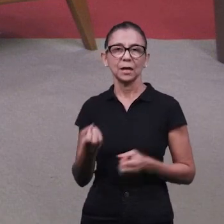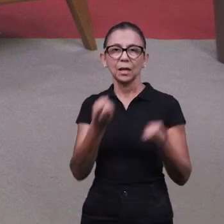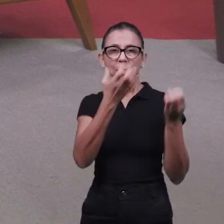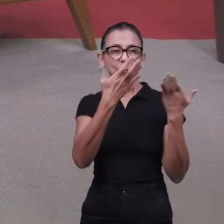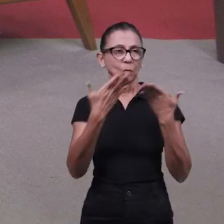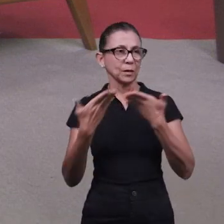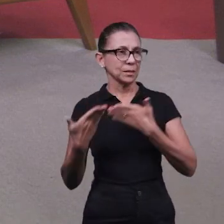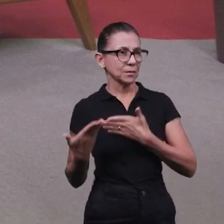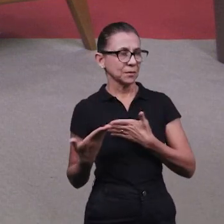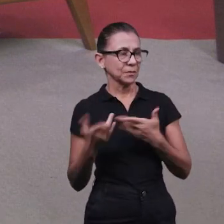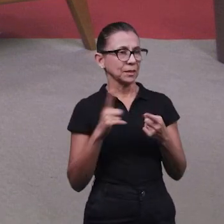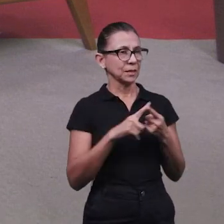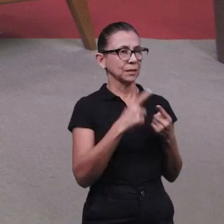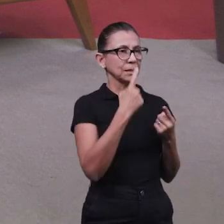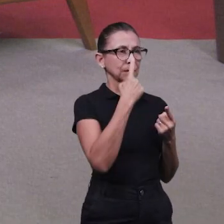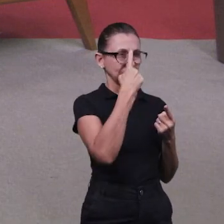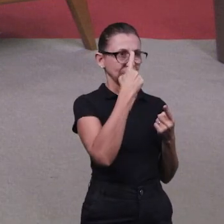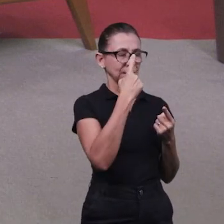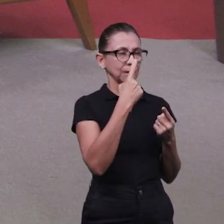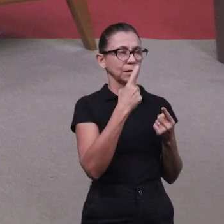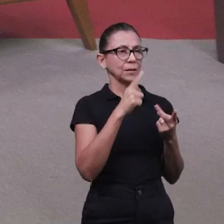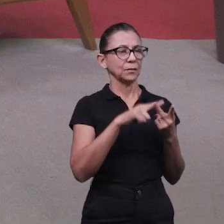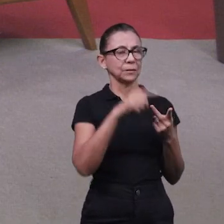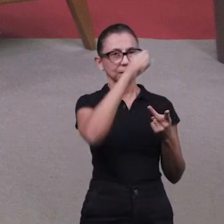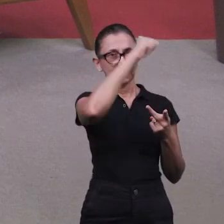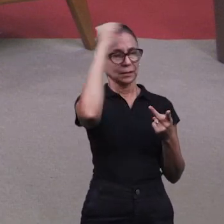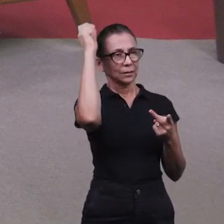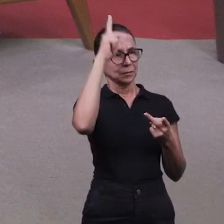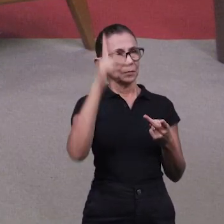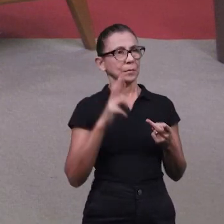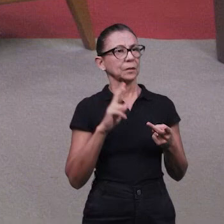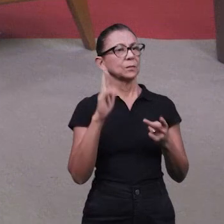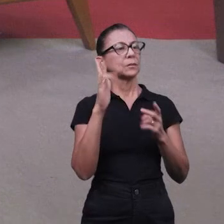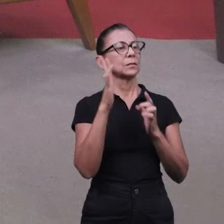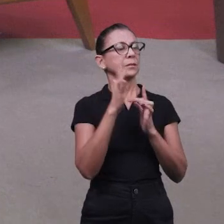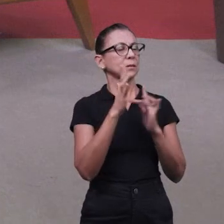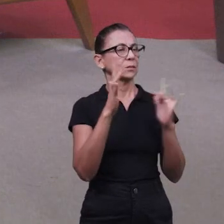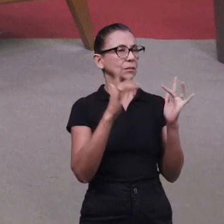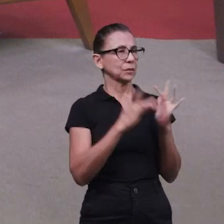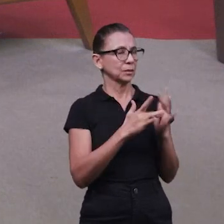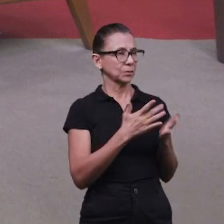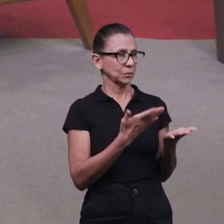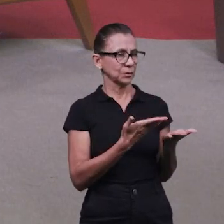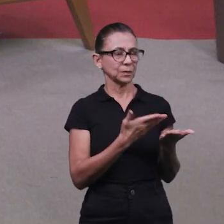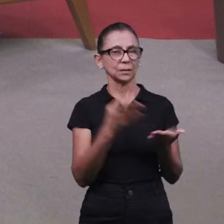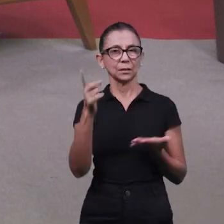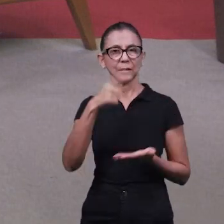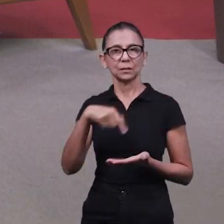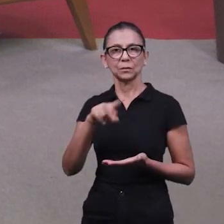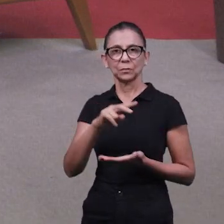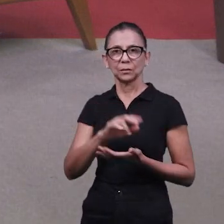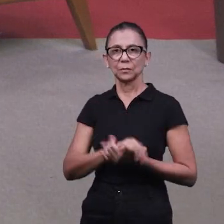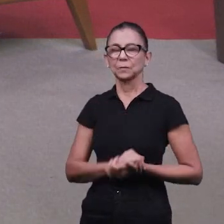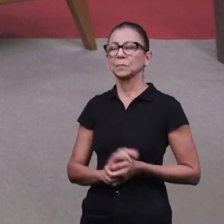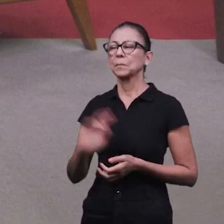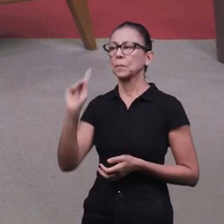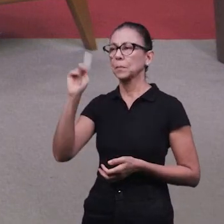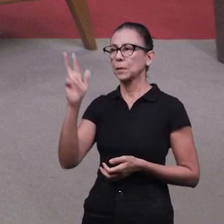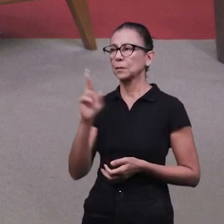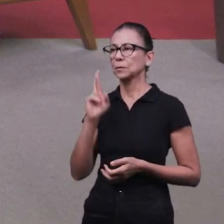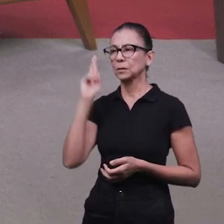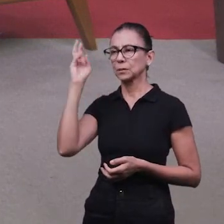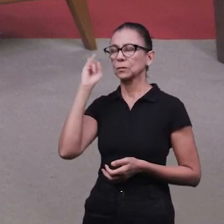partie, et je profite pour leur donner la bienvenue. Ces jours, la paix du Seigneur, Daniel, la paix du Seigneur, paix du Seigneur